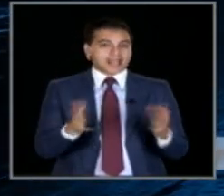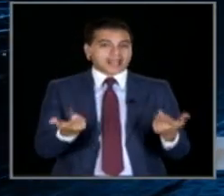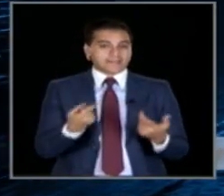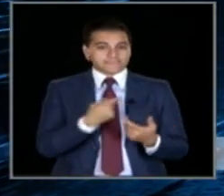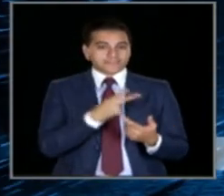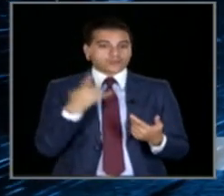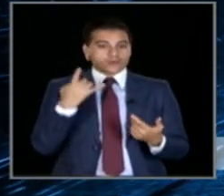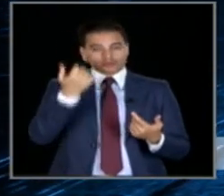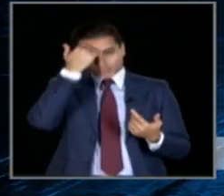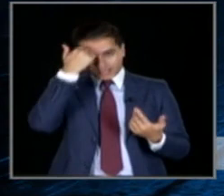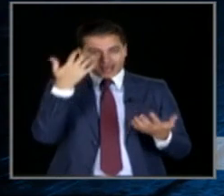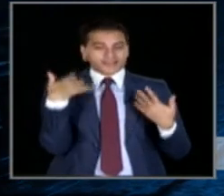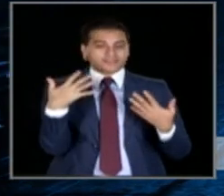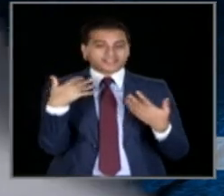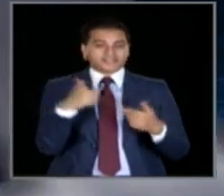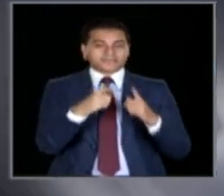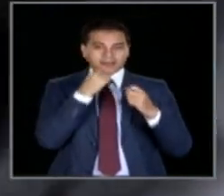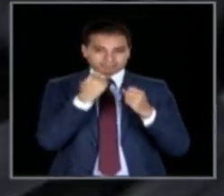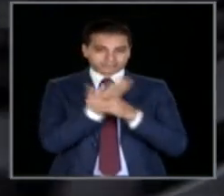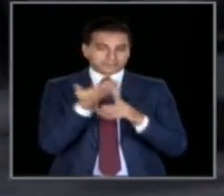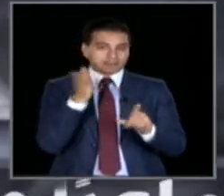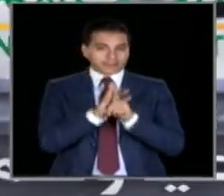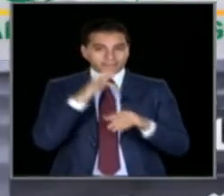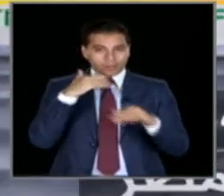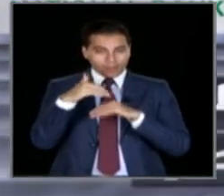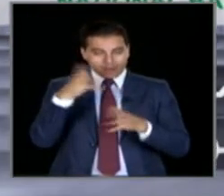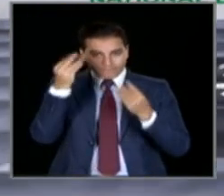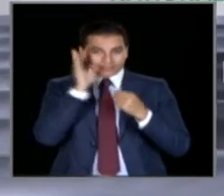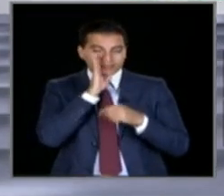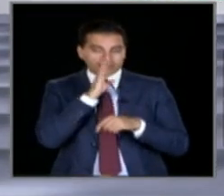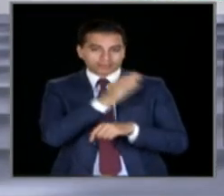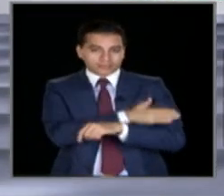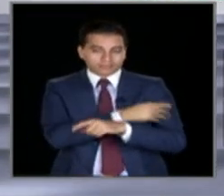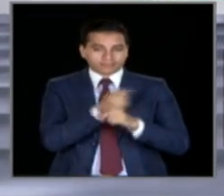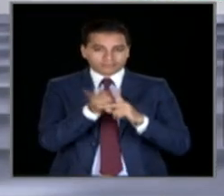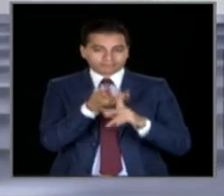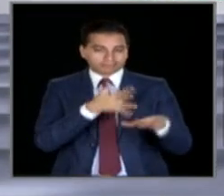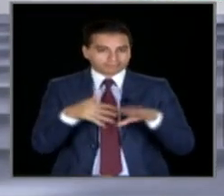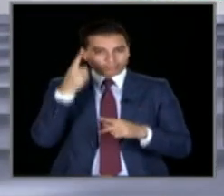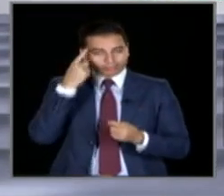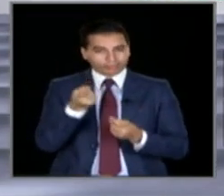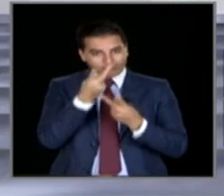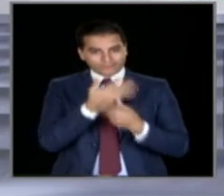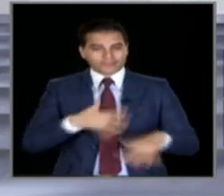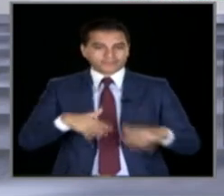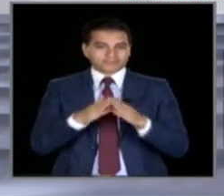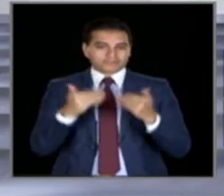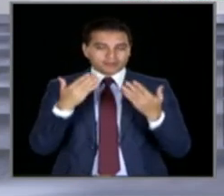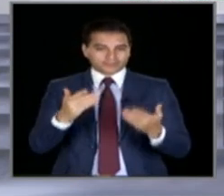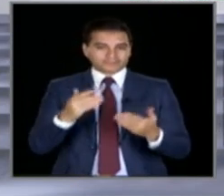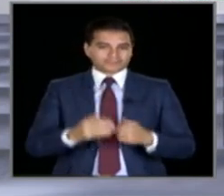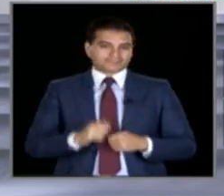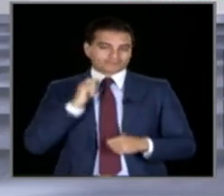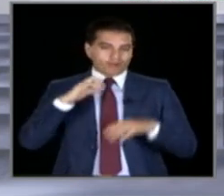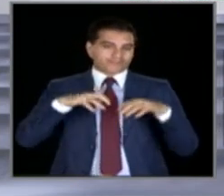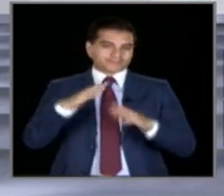يساوي 210 ألف جنيه في خزنة البنك الأهلي لدعم ملف قادرون باختلاف اجتماعيا وعلميا وثقافيا ومهنيا